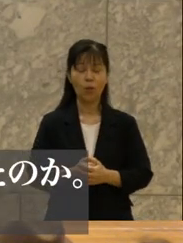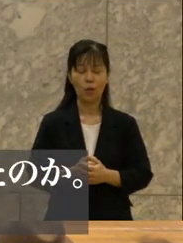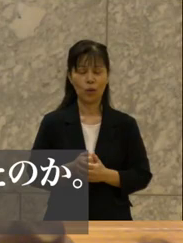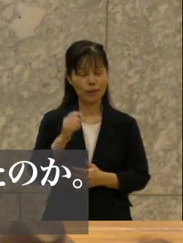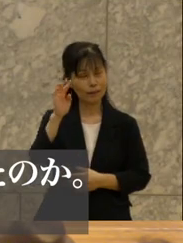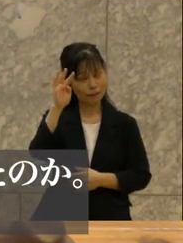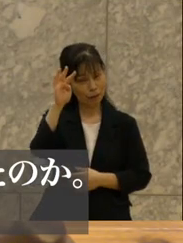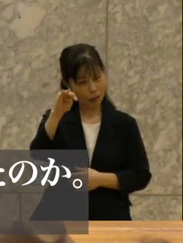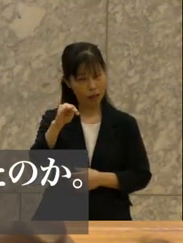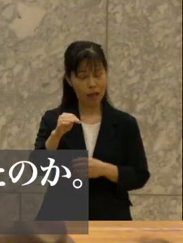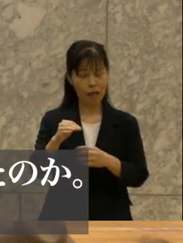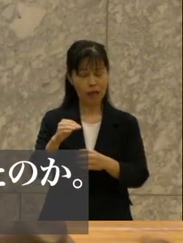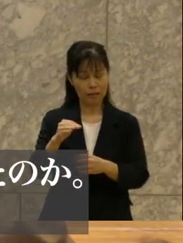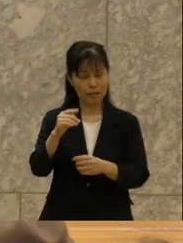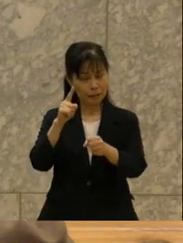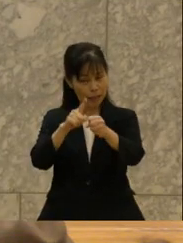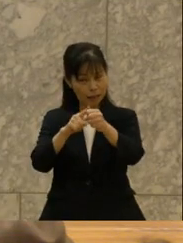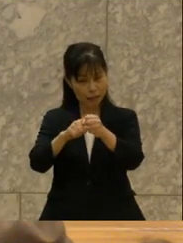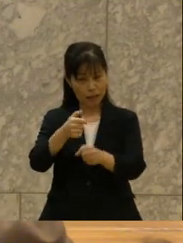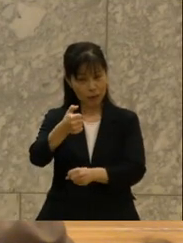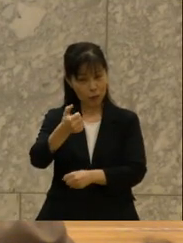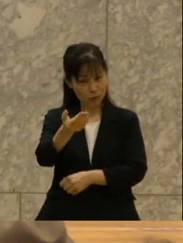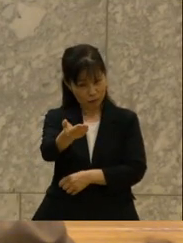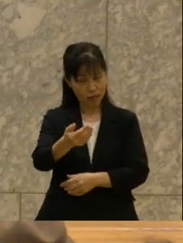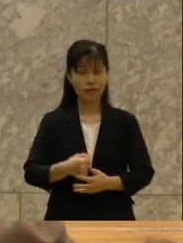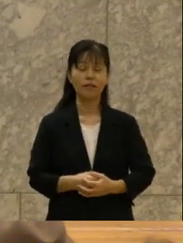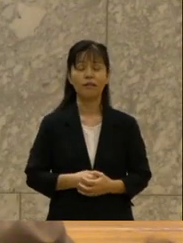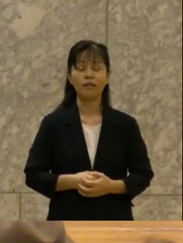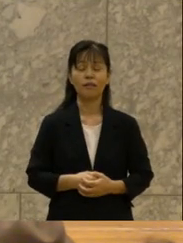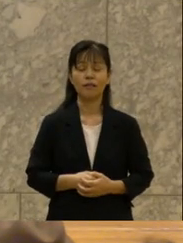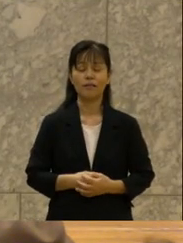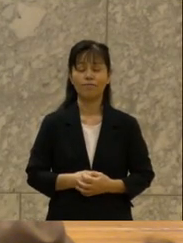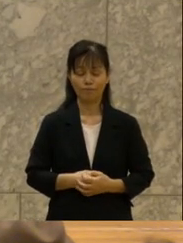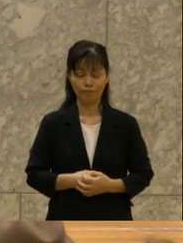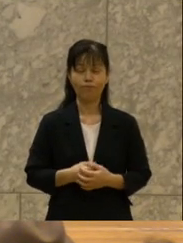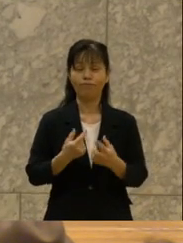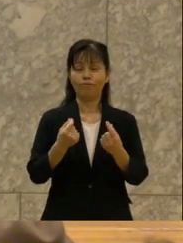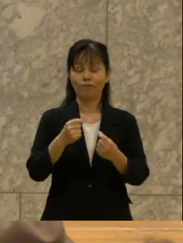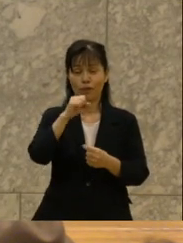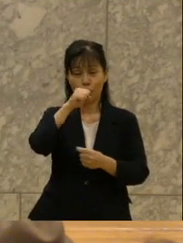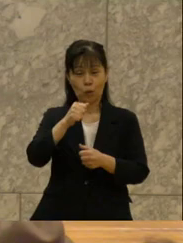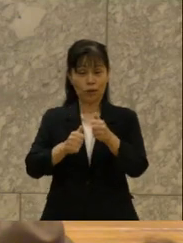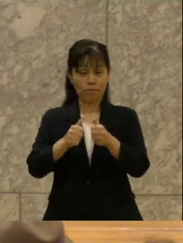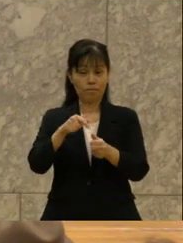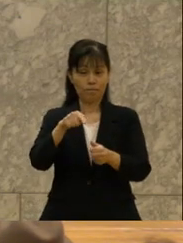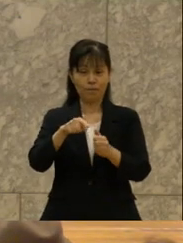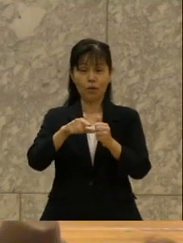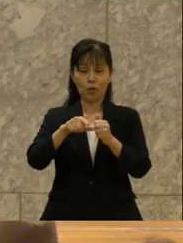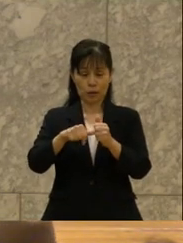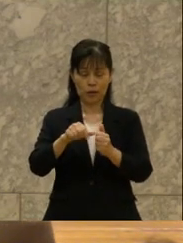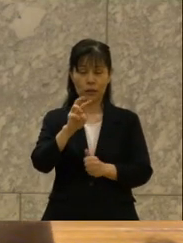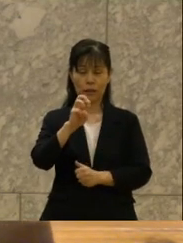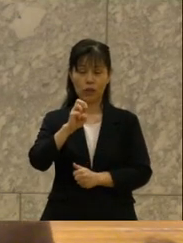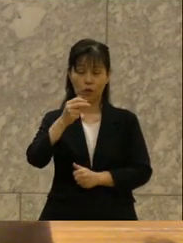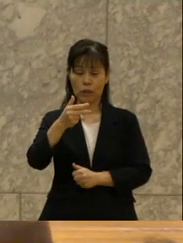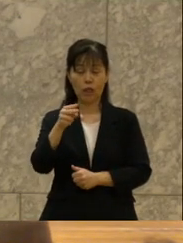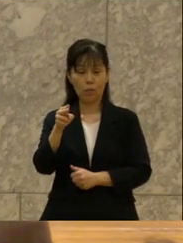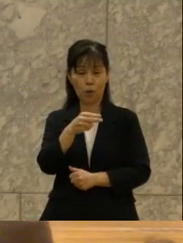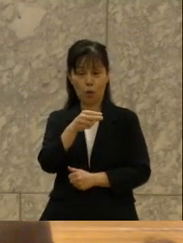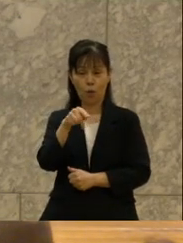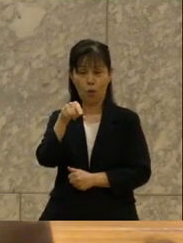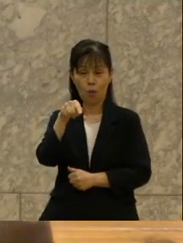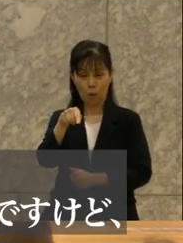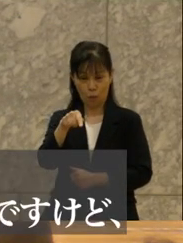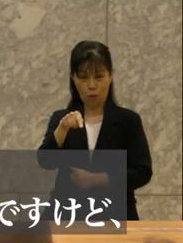は出ると思ってた記録だったのかいかがですかその予選で出せたの37秒っていう